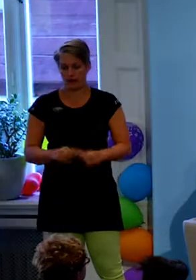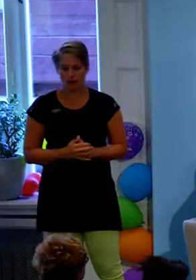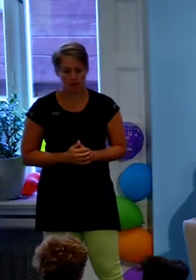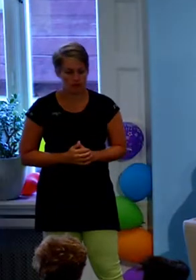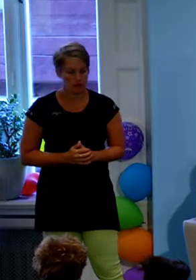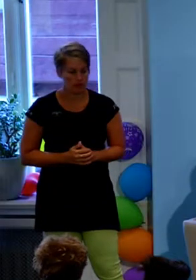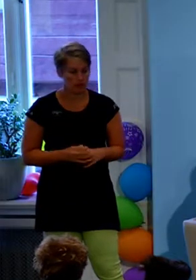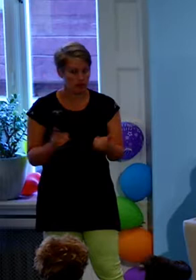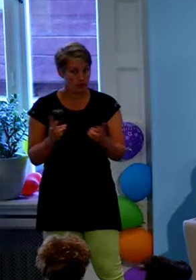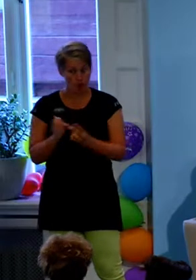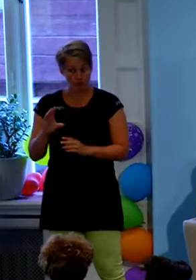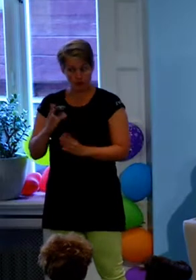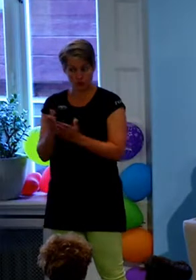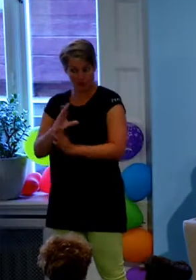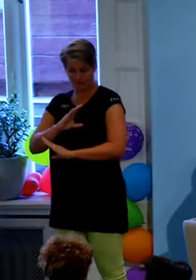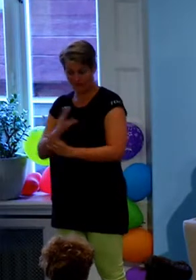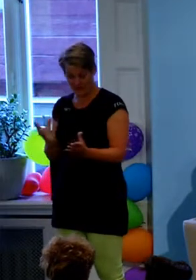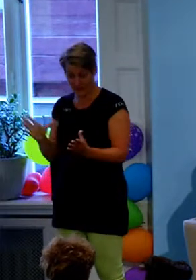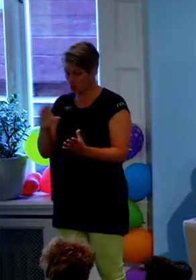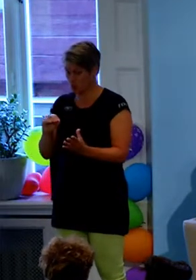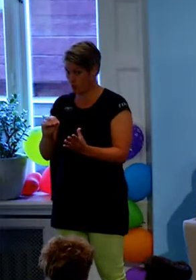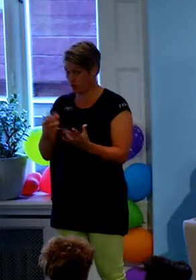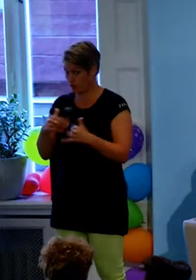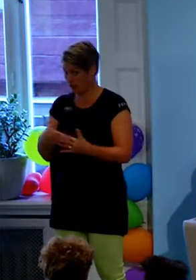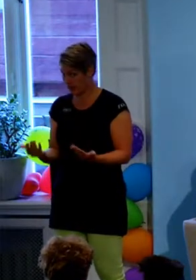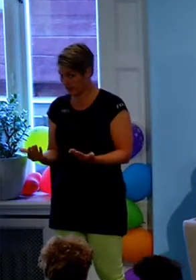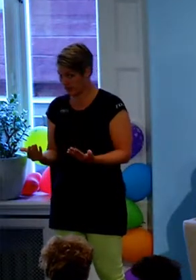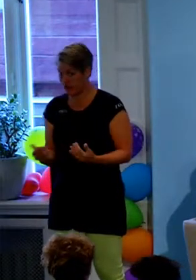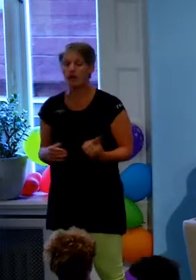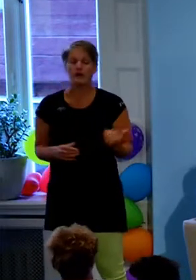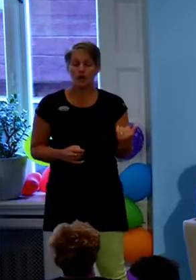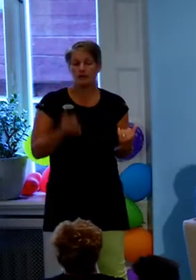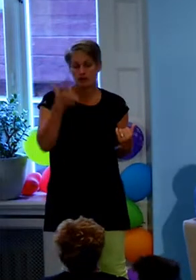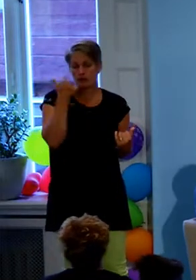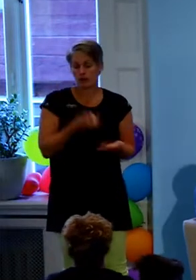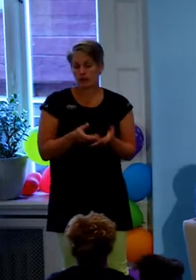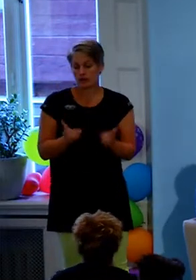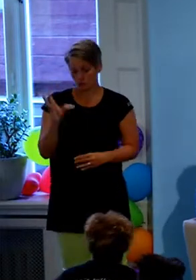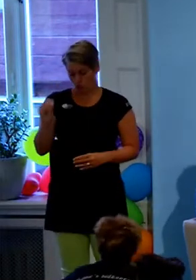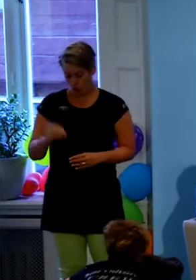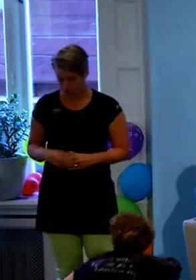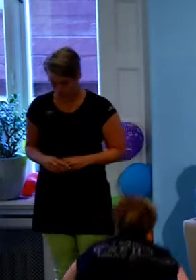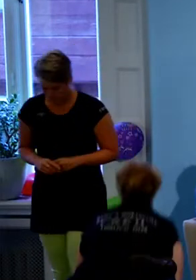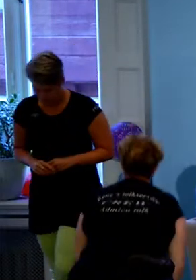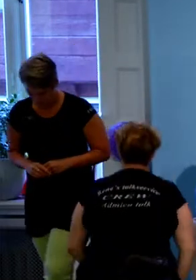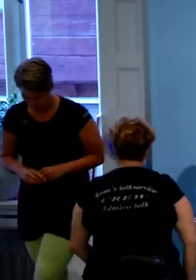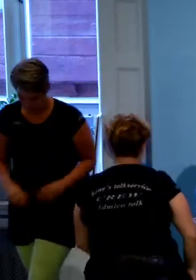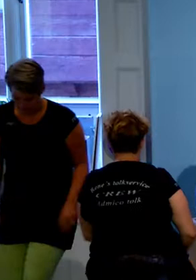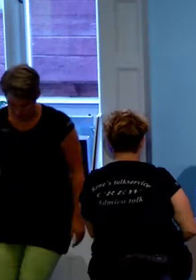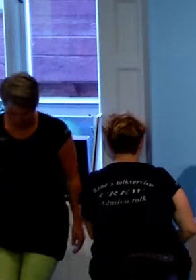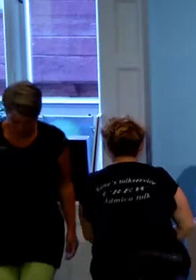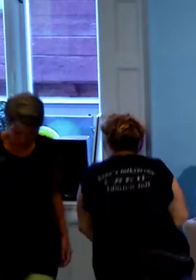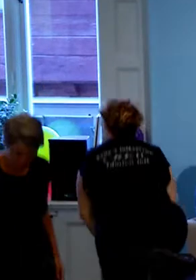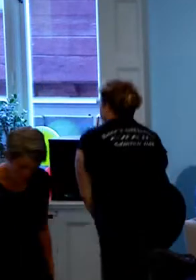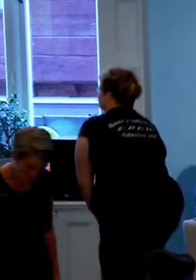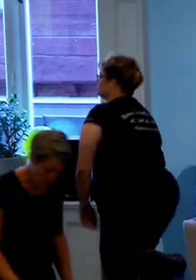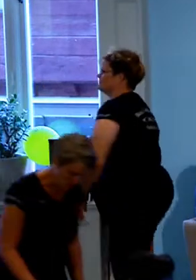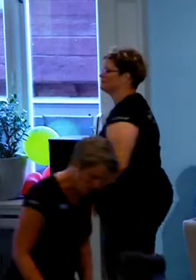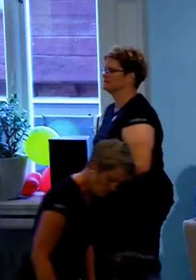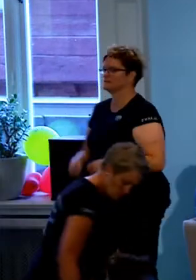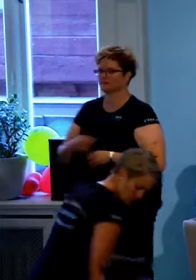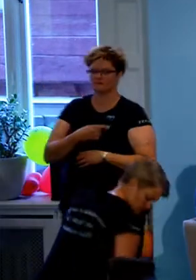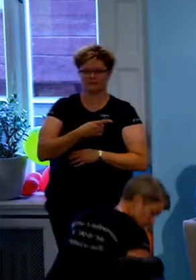denna så hade det inte gått? Ja, jag skulle nog säga så, absolut. Ja. Har ni motsvarande typ